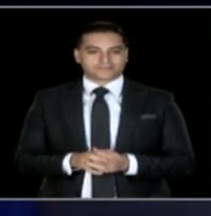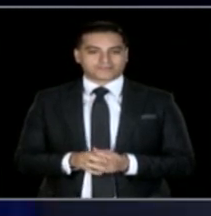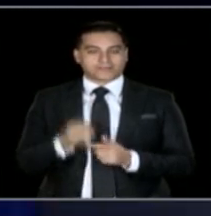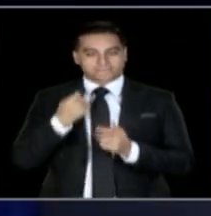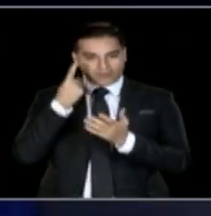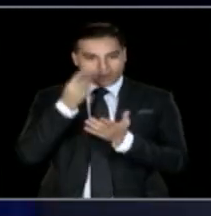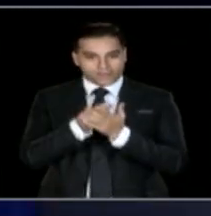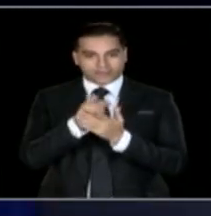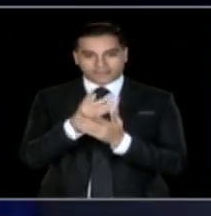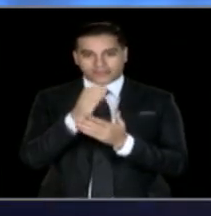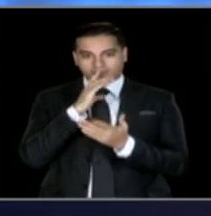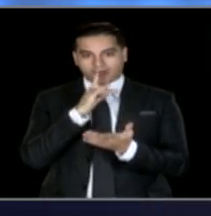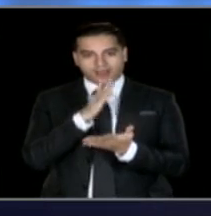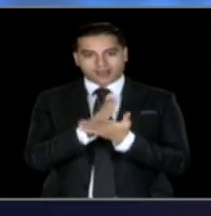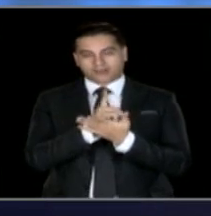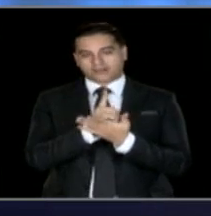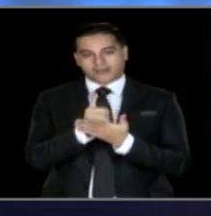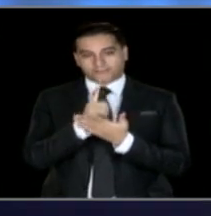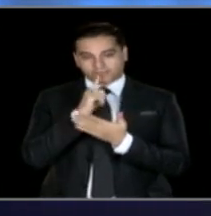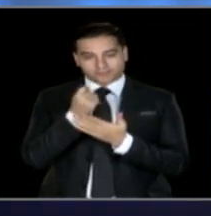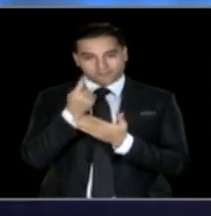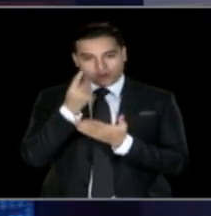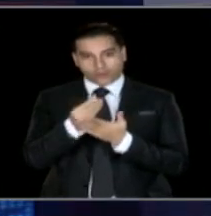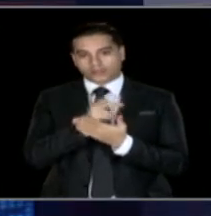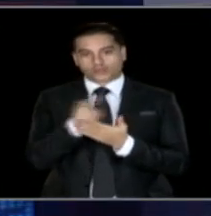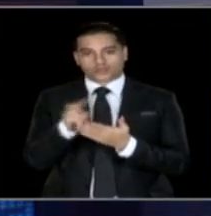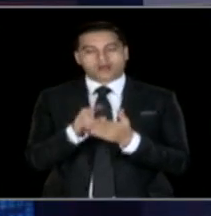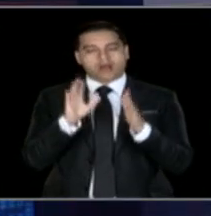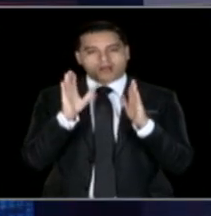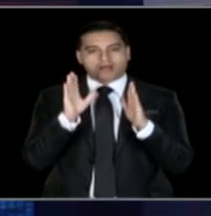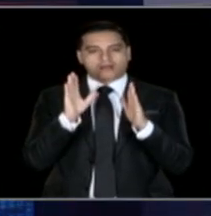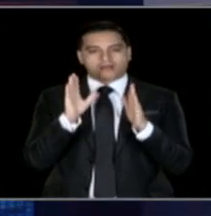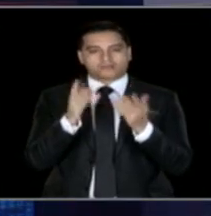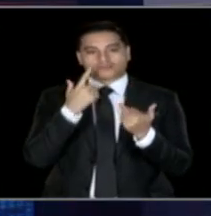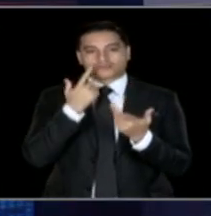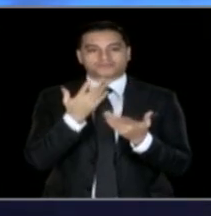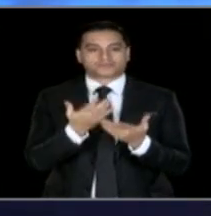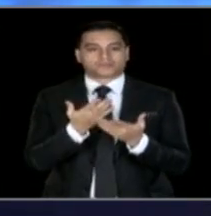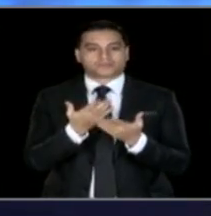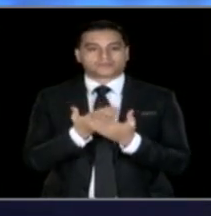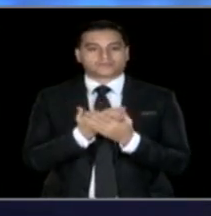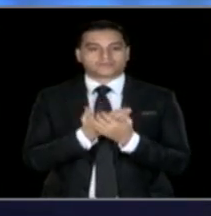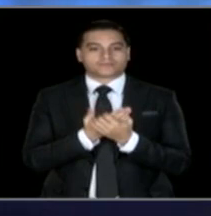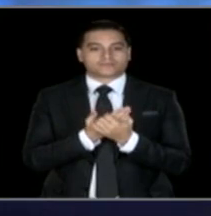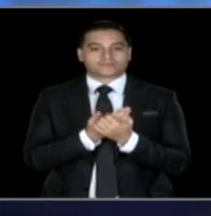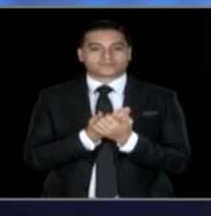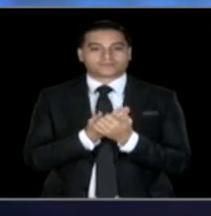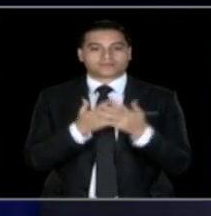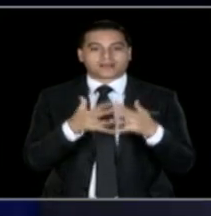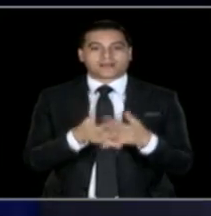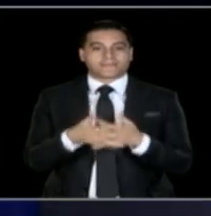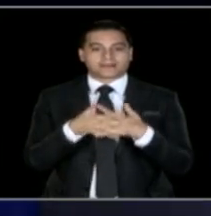وانت هتجاوبي، مش فير شانس. بس اقول معلومه ليه كنتوا الاثنين فير شانس. اجابتك امريكا